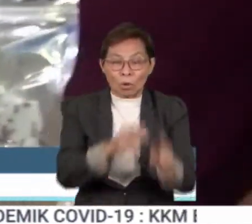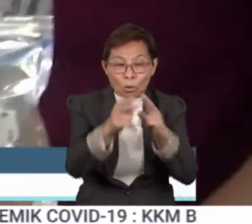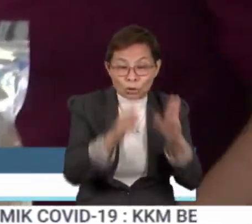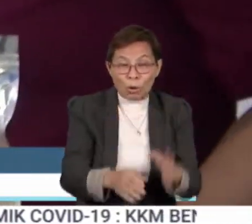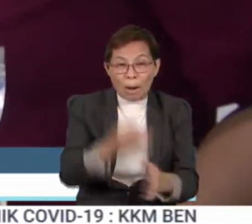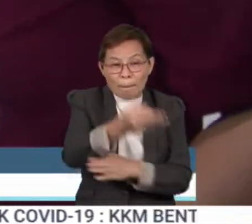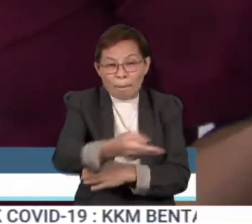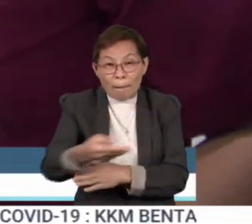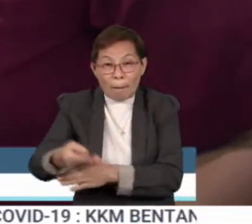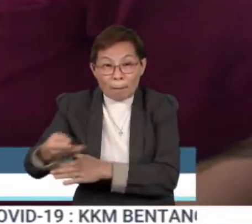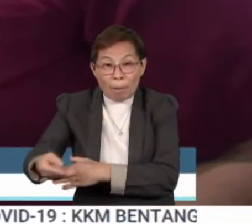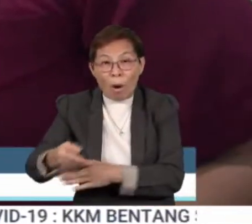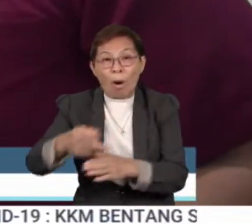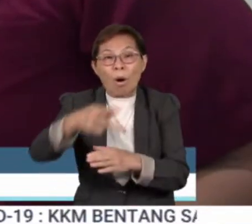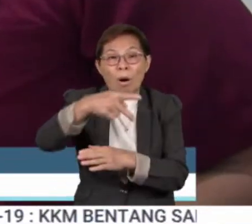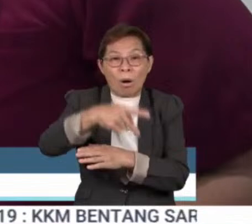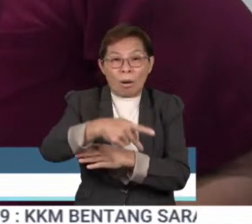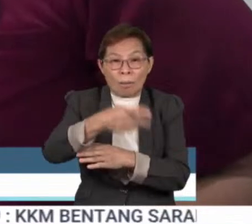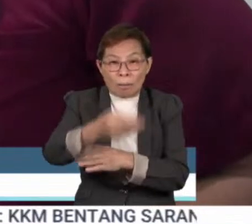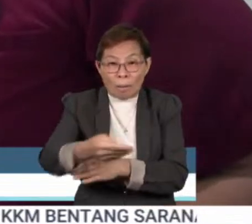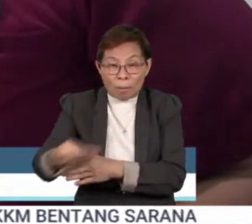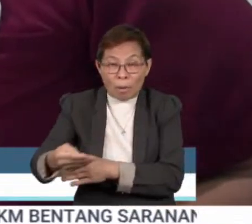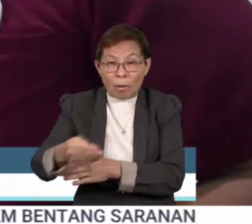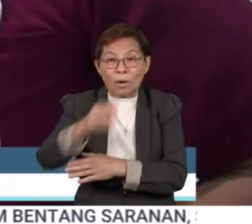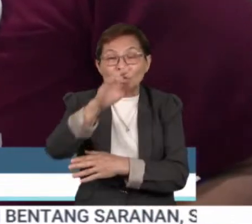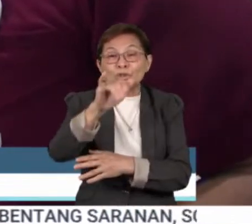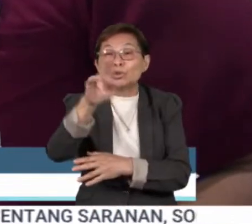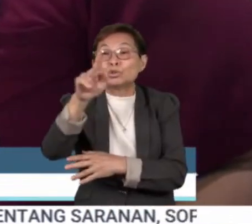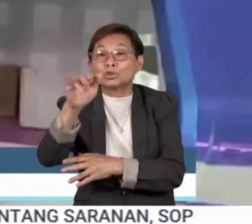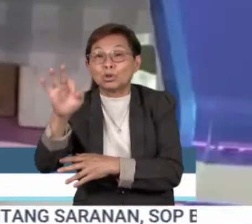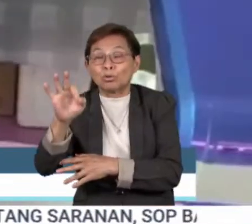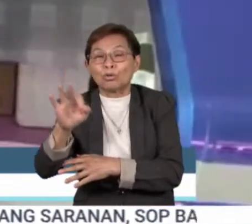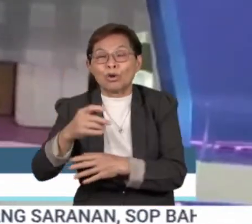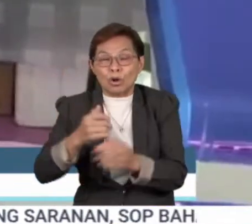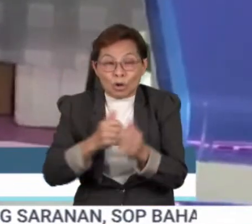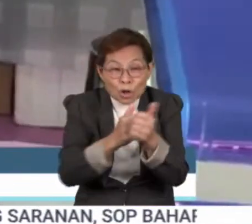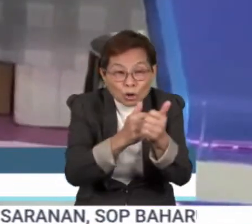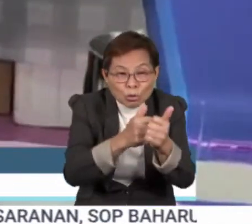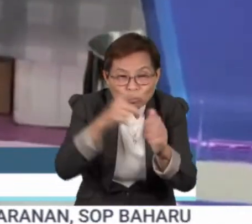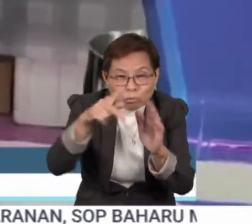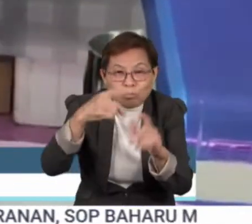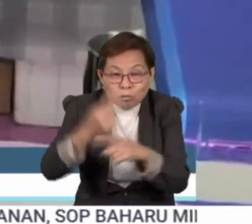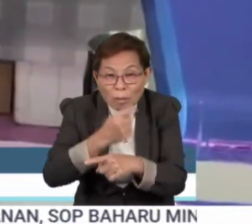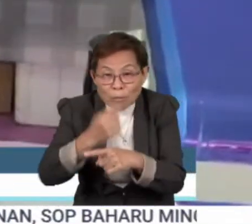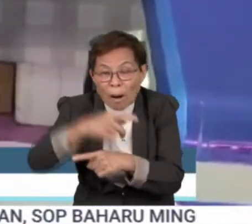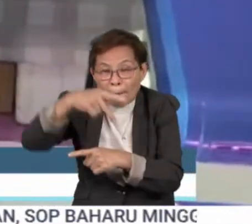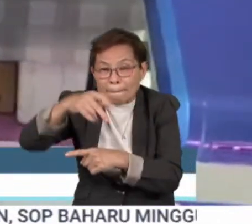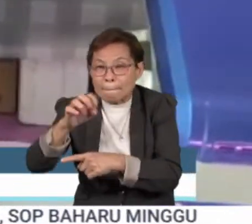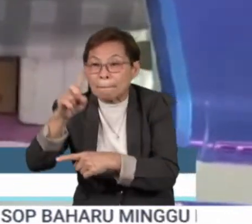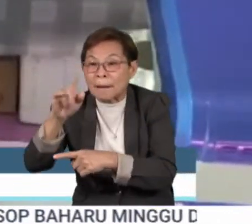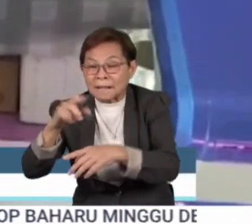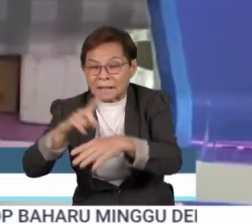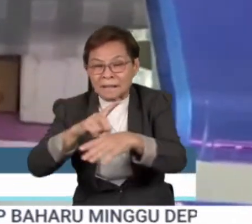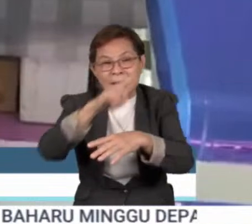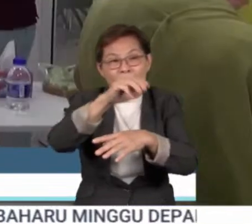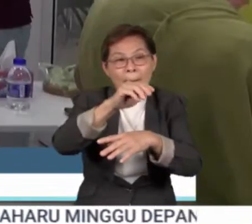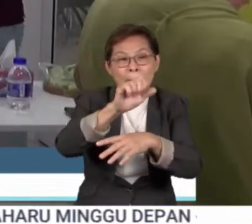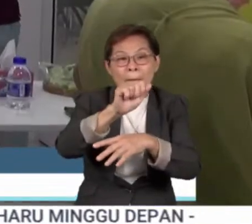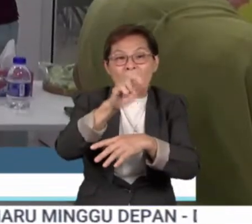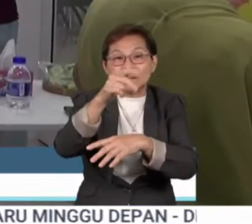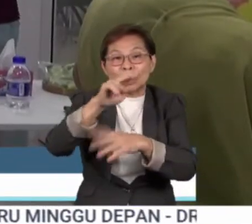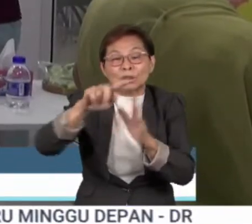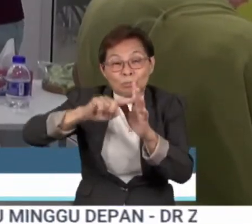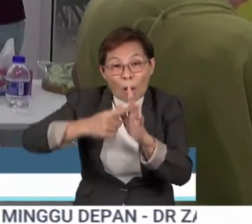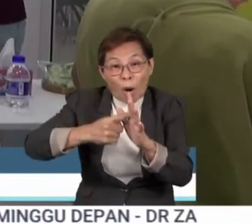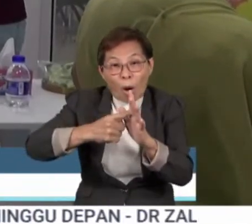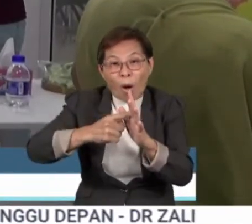Usahawan produk snack protein bar Noh Arinah Mak Yusof pula mengikuti latihan di Pedi Alu Limbat Marang. Bermula dengan